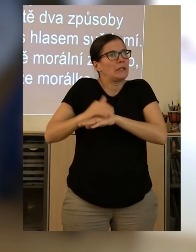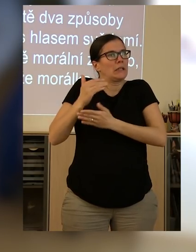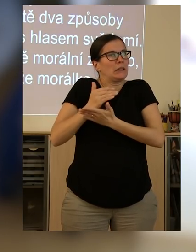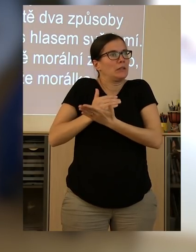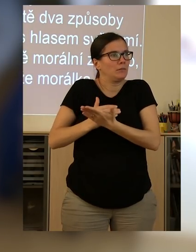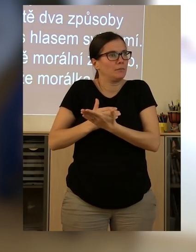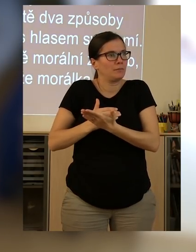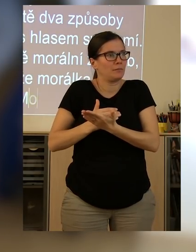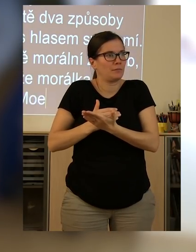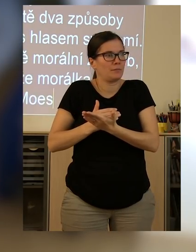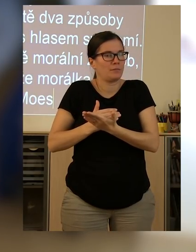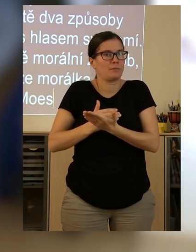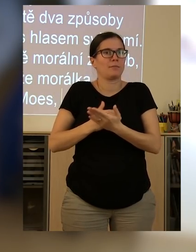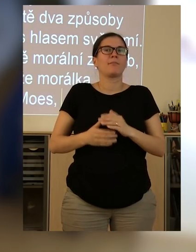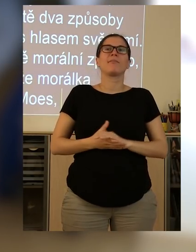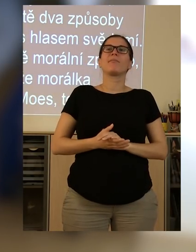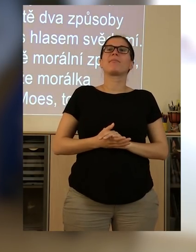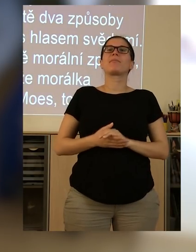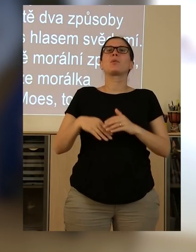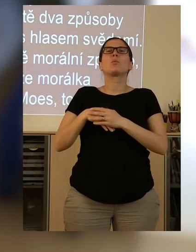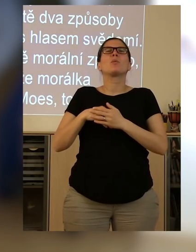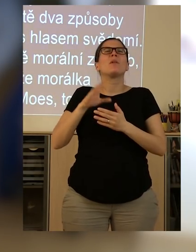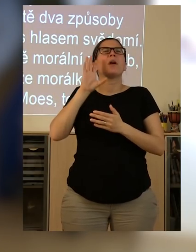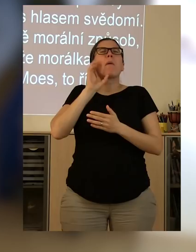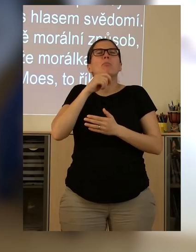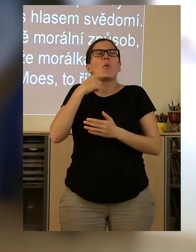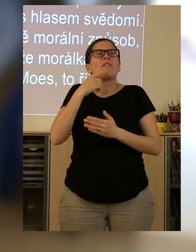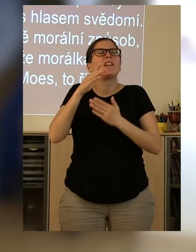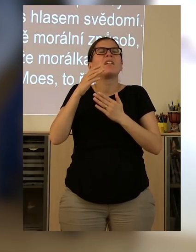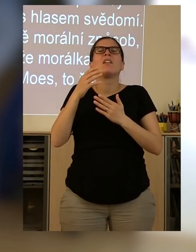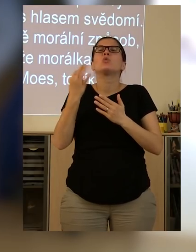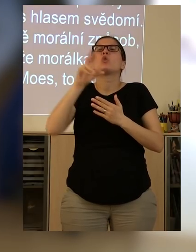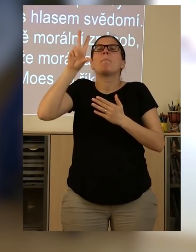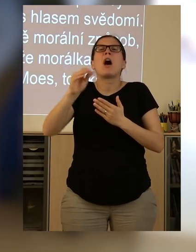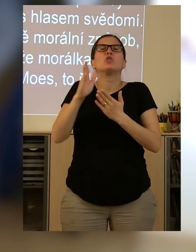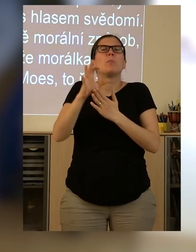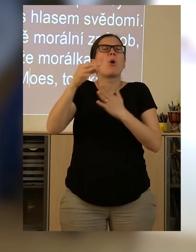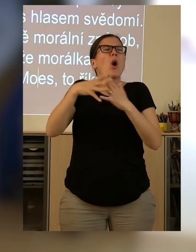mores. Říkali jenom naše babičky, že jo? Co to máš za moresy?